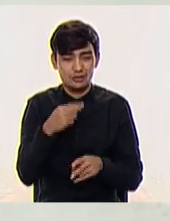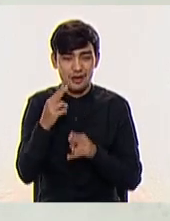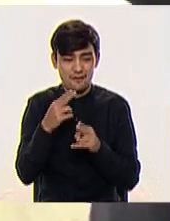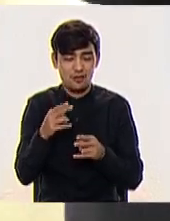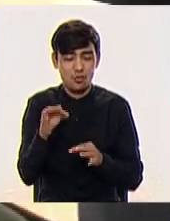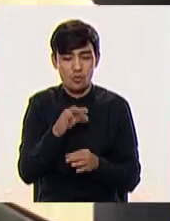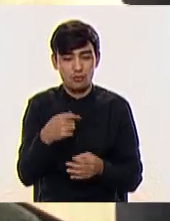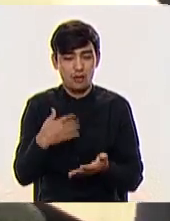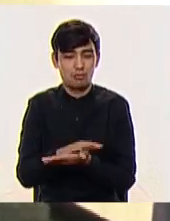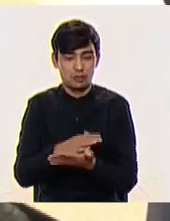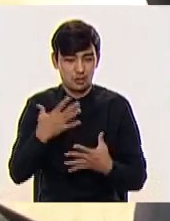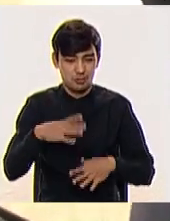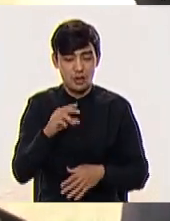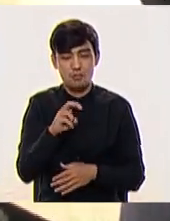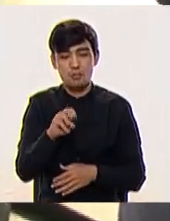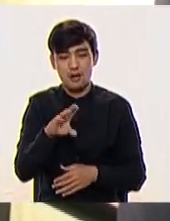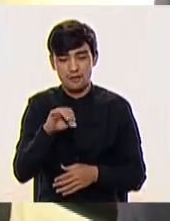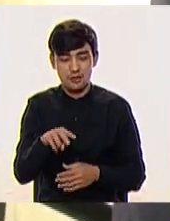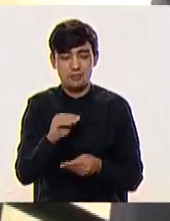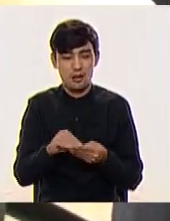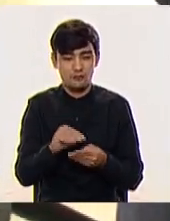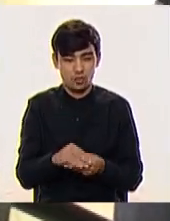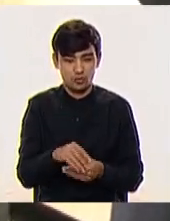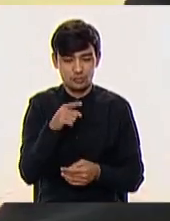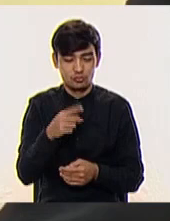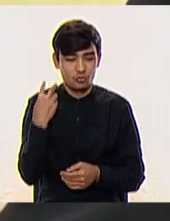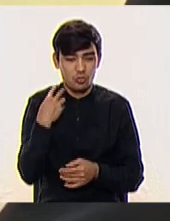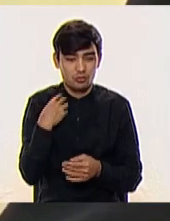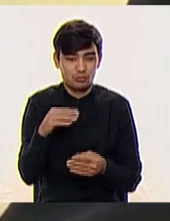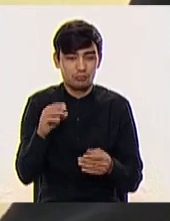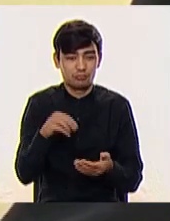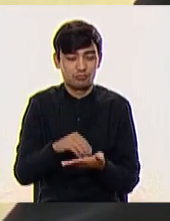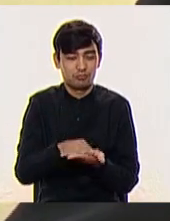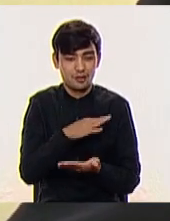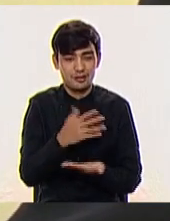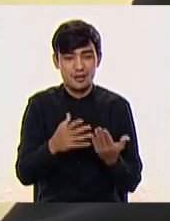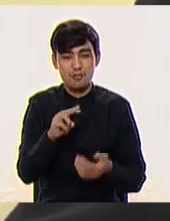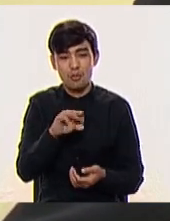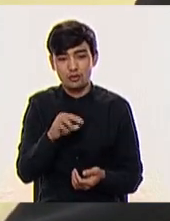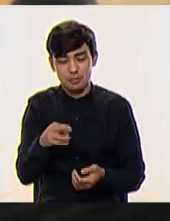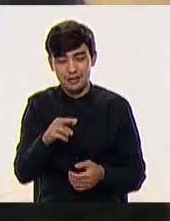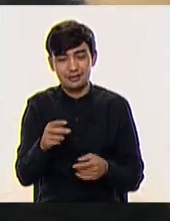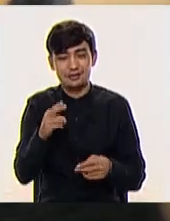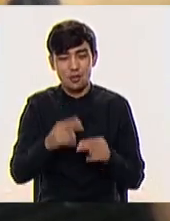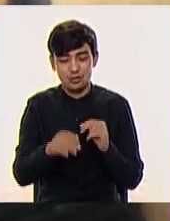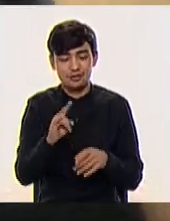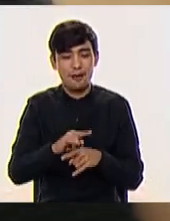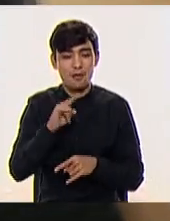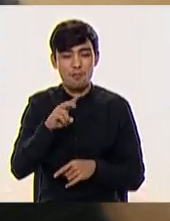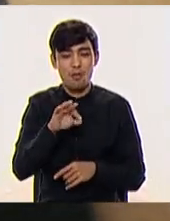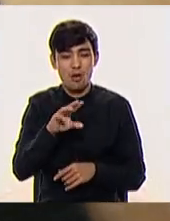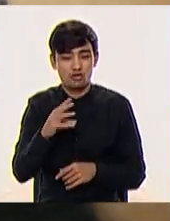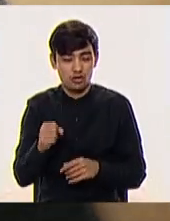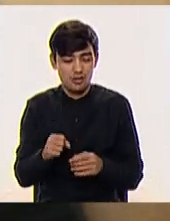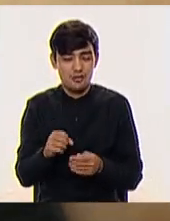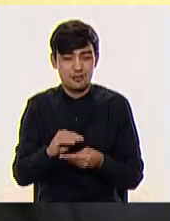заявлением о его отмене. Сейчас Павел Кецман опять числится в реестре должников. То есть даже если пандемия закончится и самолеты начнут летать в Польшу, выехать